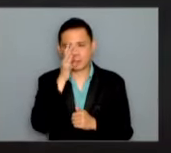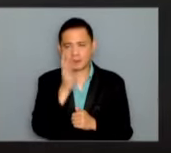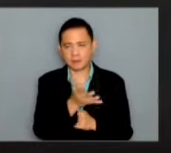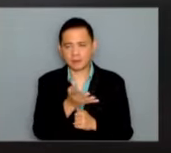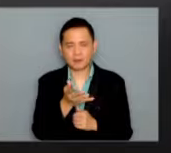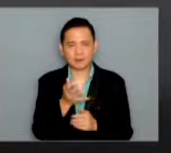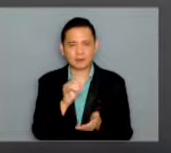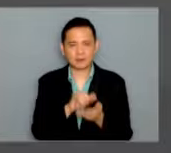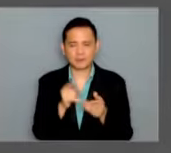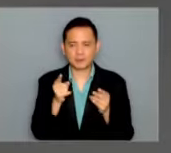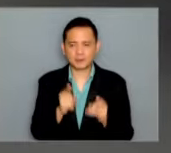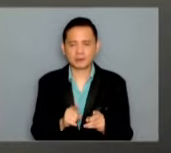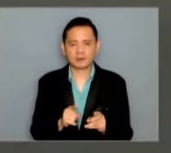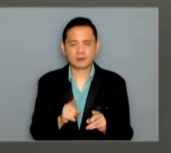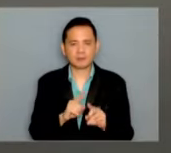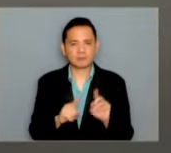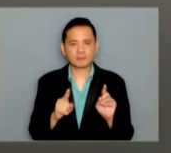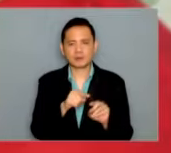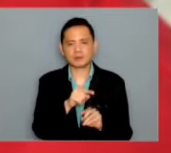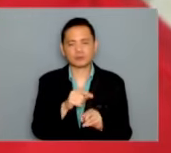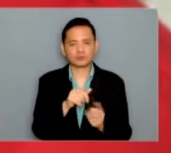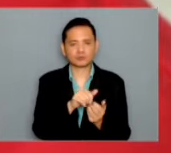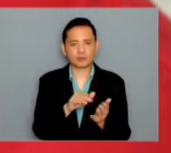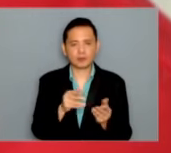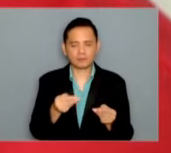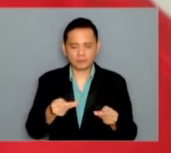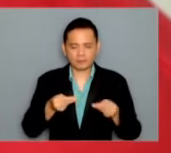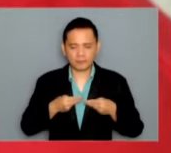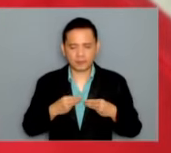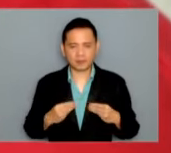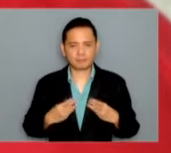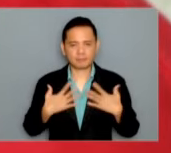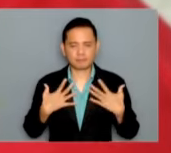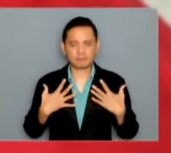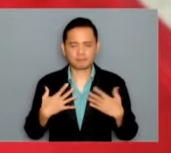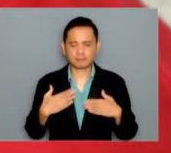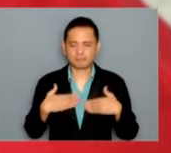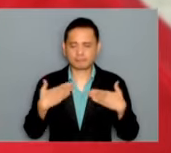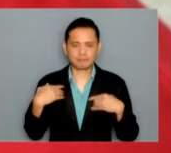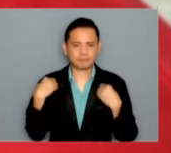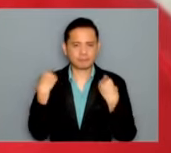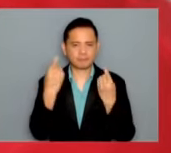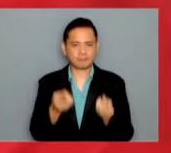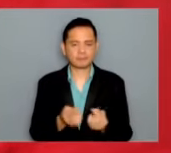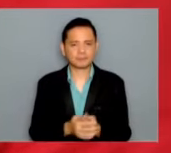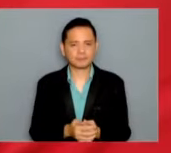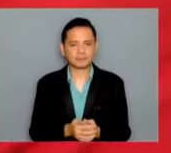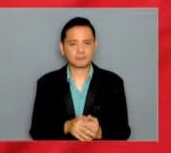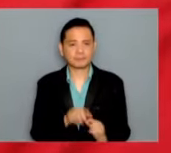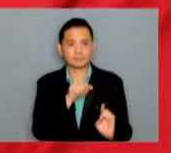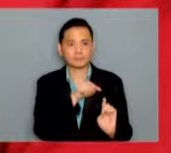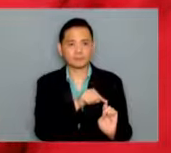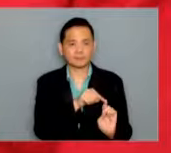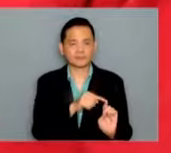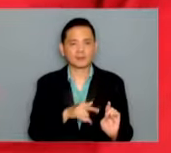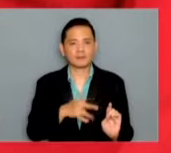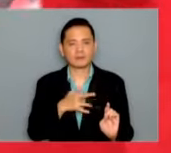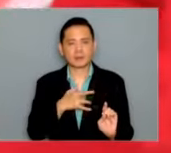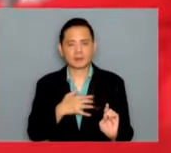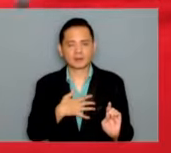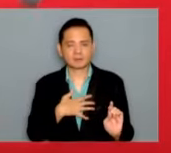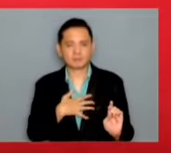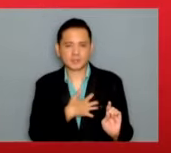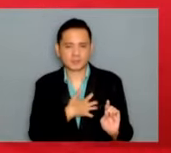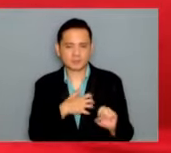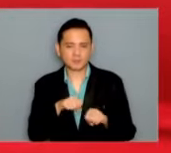pero sobrang-sobrang saya binigay sa akin. Si Marites ay nakararanas ng disenfranchised grief